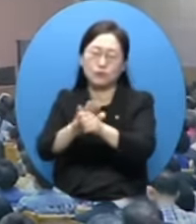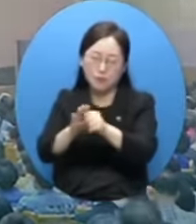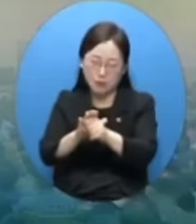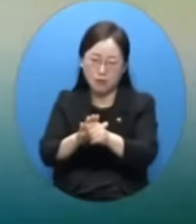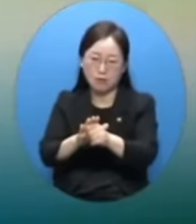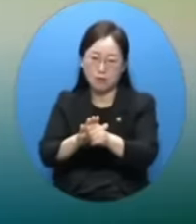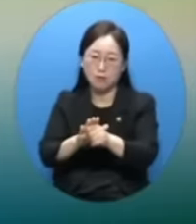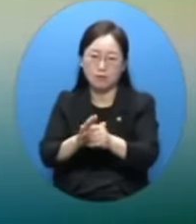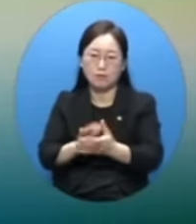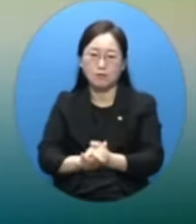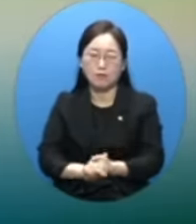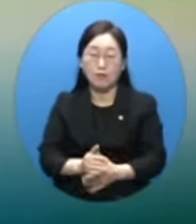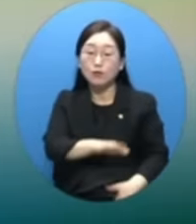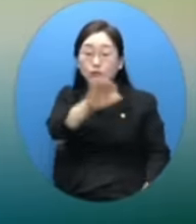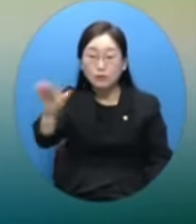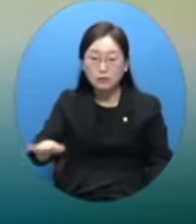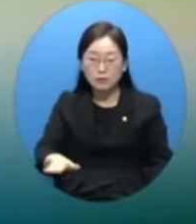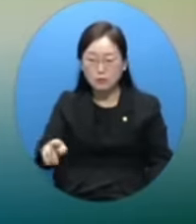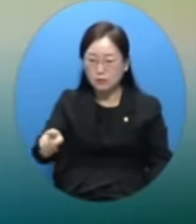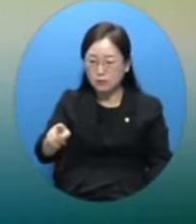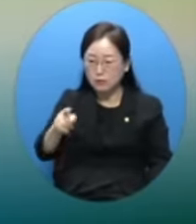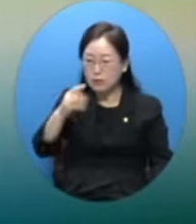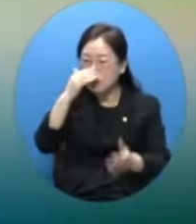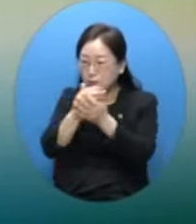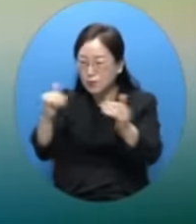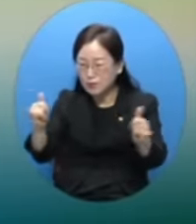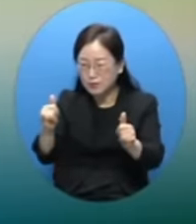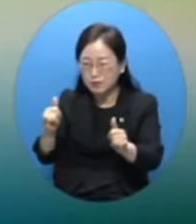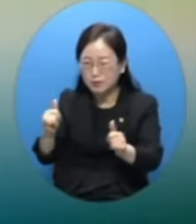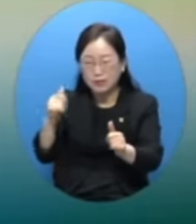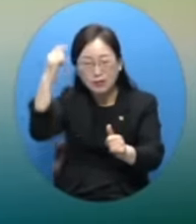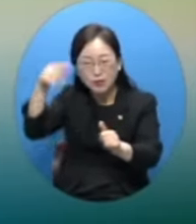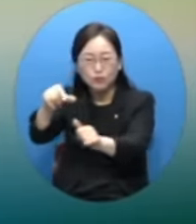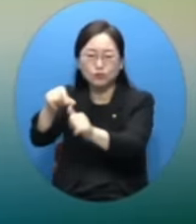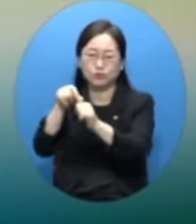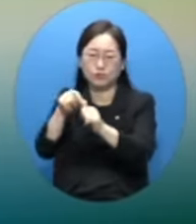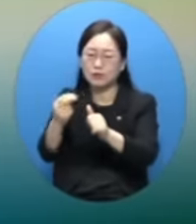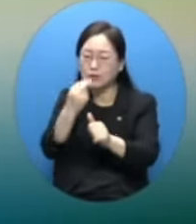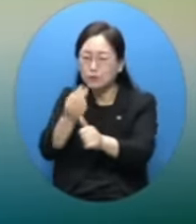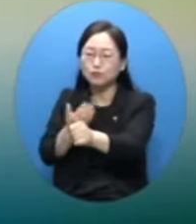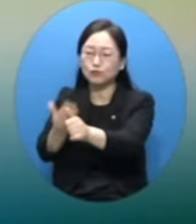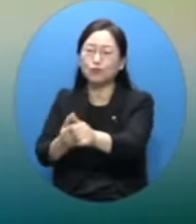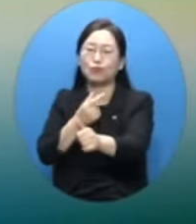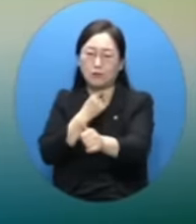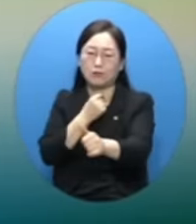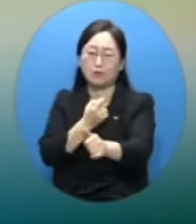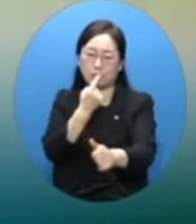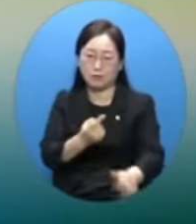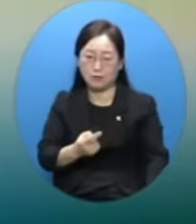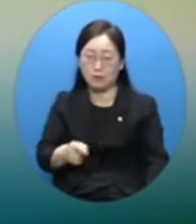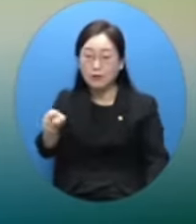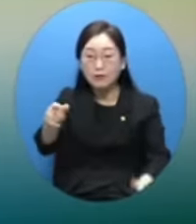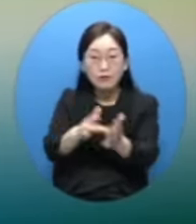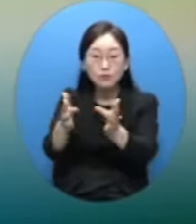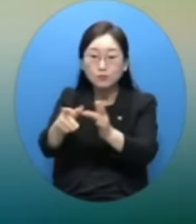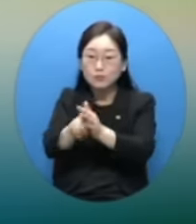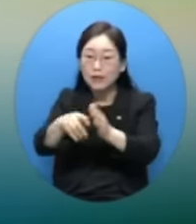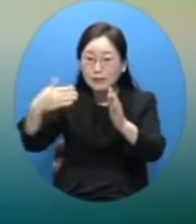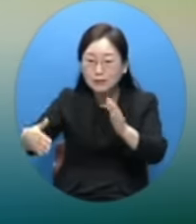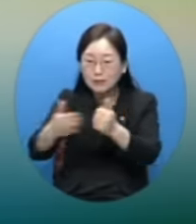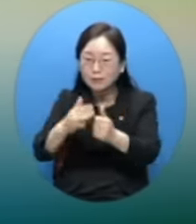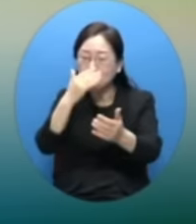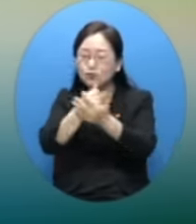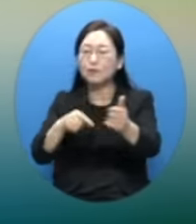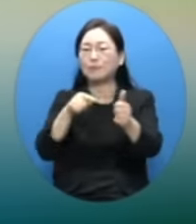우리는 가해자의 영혼을 구원하고 생명을 불어넣을 수 있기를 원합니다. 그 사람들이 예수를 안 믿어서 그런 죄를 저질렀으니까 예수님께